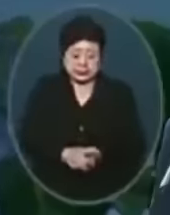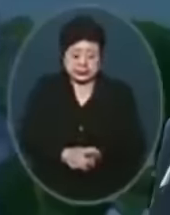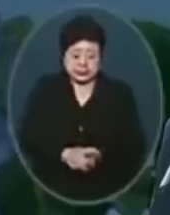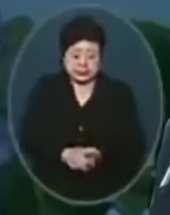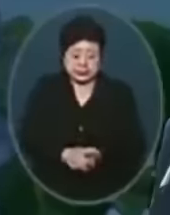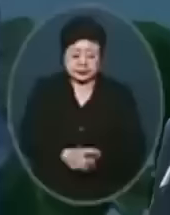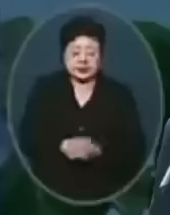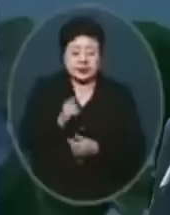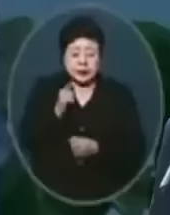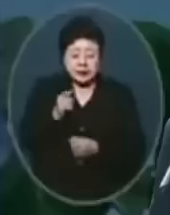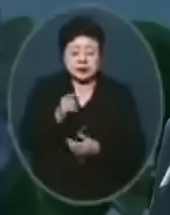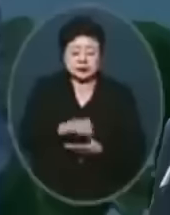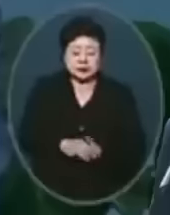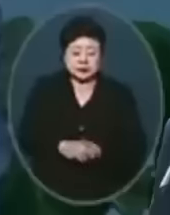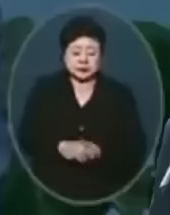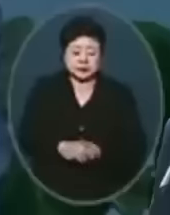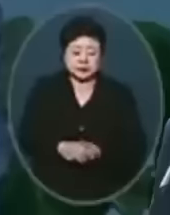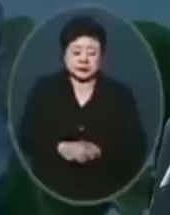그